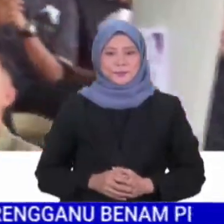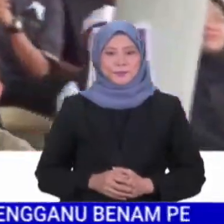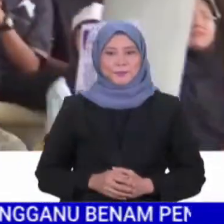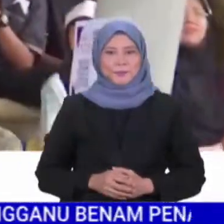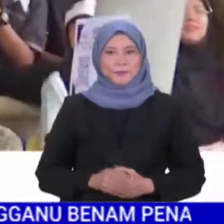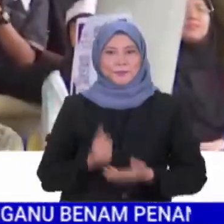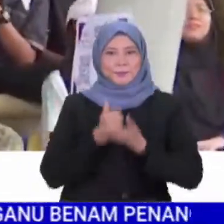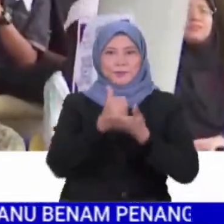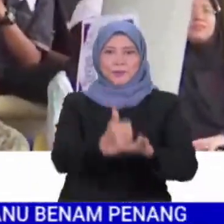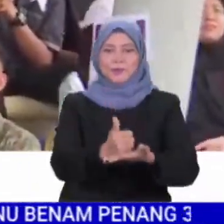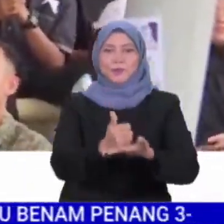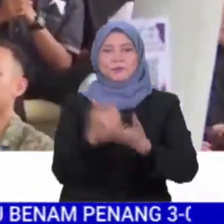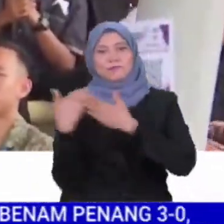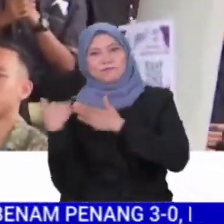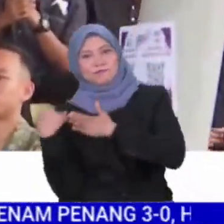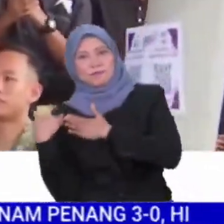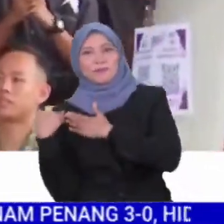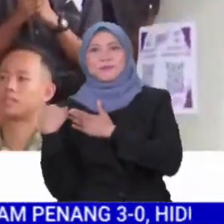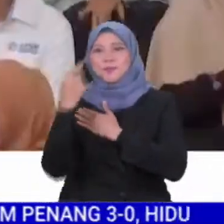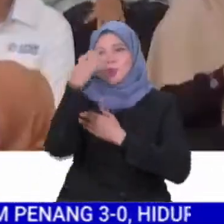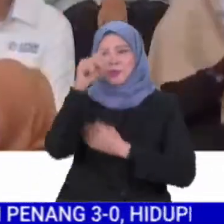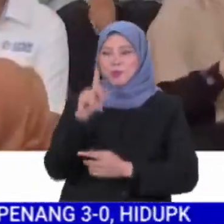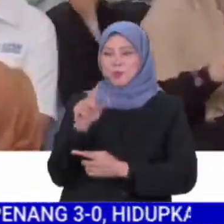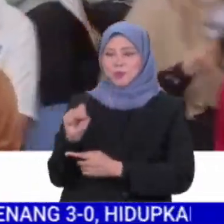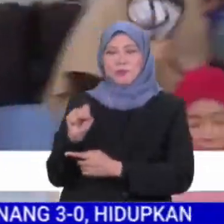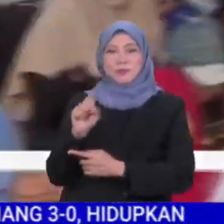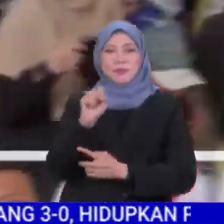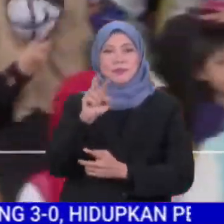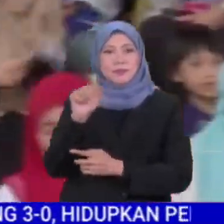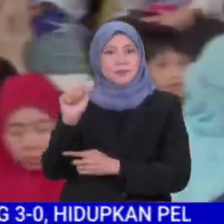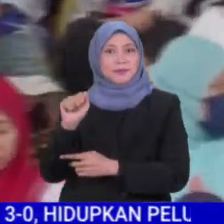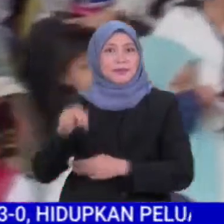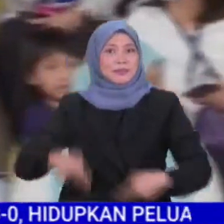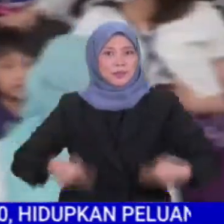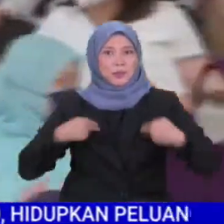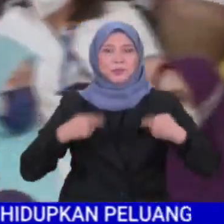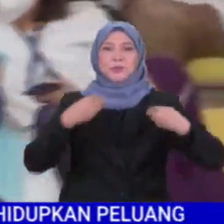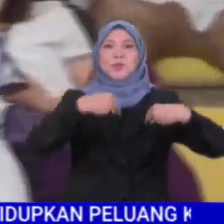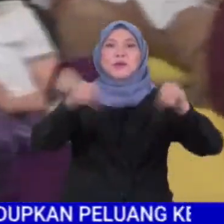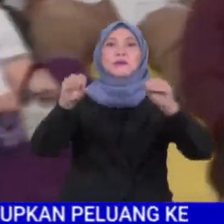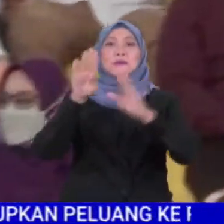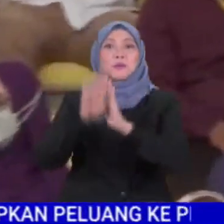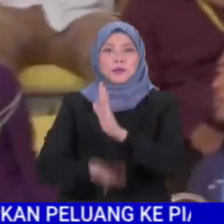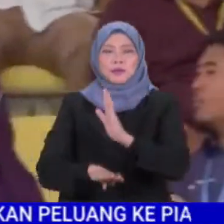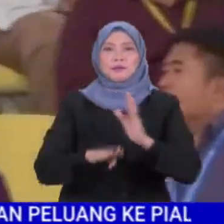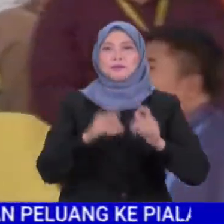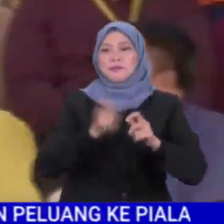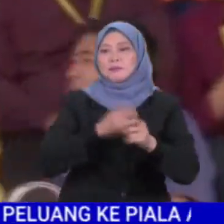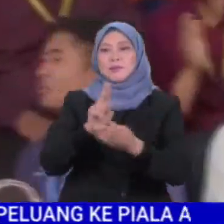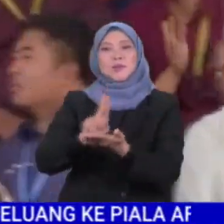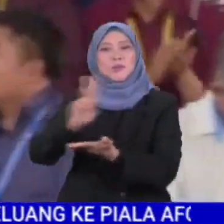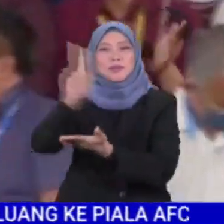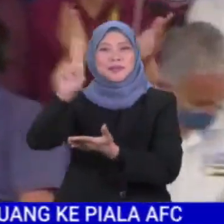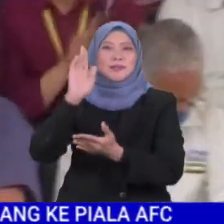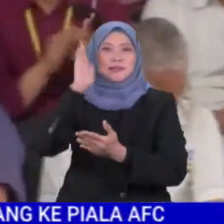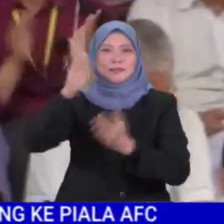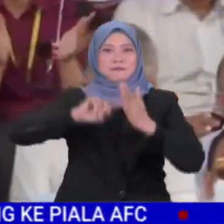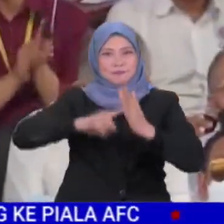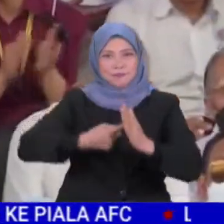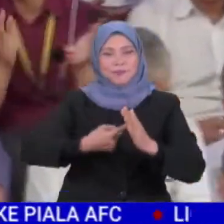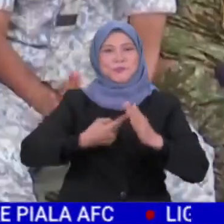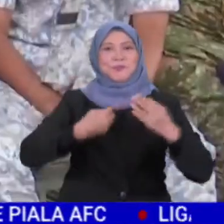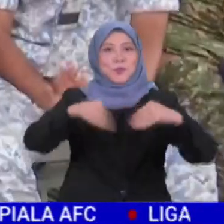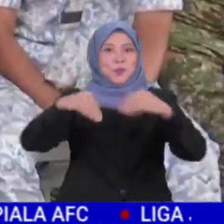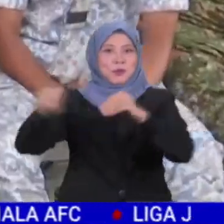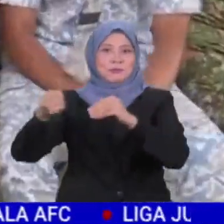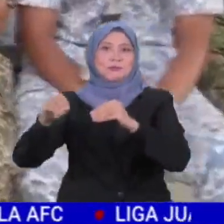Bagi membantu mengurangkan beban kos sara hidup, jualan murah keluarga Malaysia dianjur di setiap universiti bermula bulan depan.